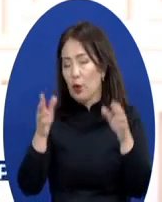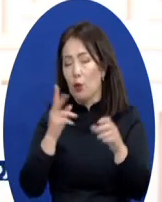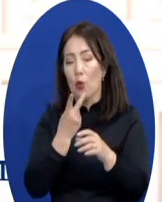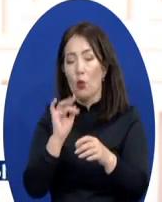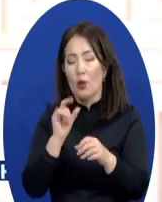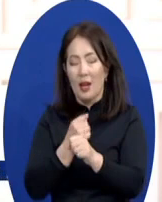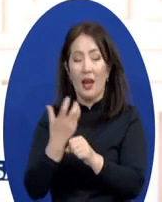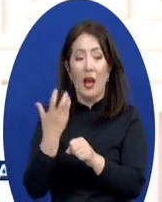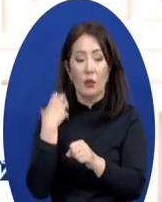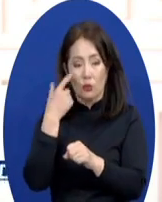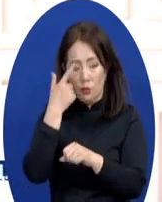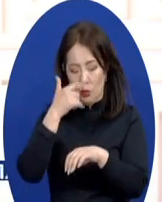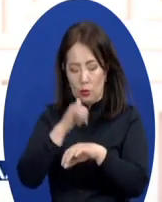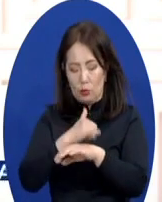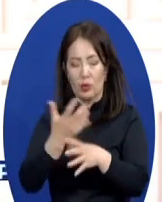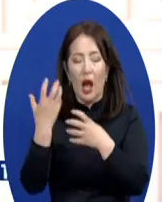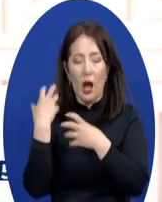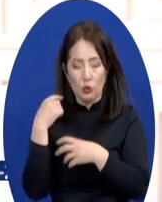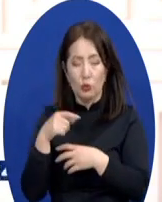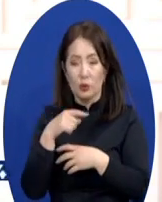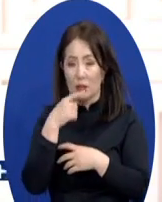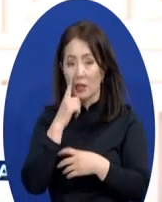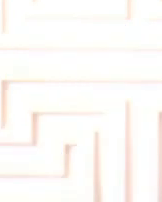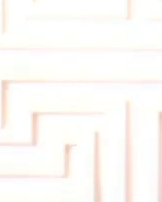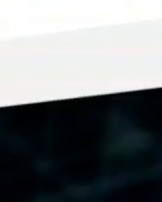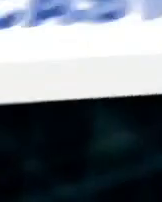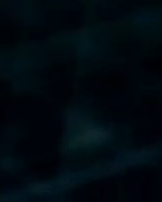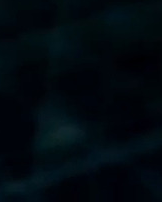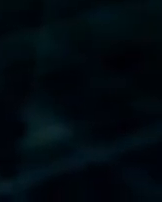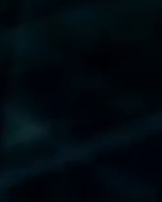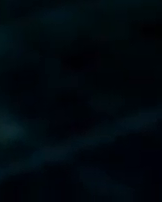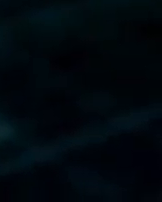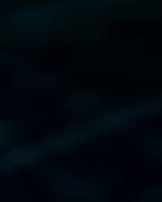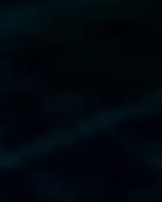том үүрэг хариуцлага Монгол Улсад ногчно гэж хэлхийг бас хүсэж байна.